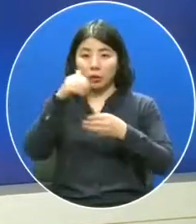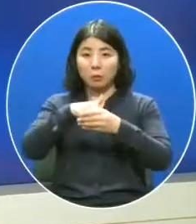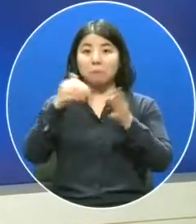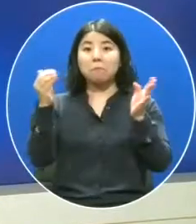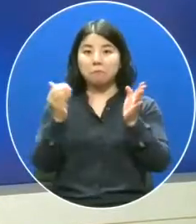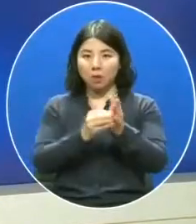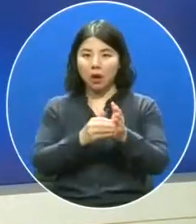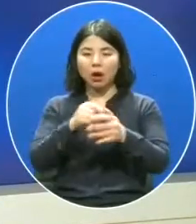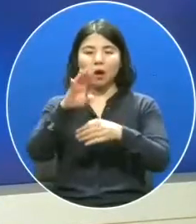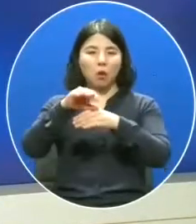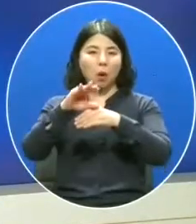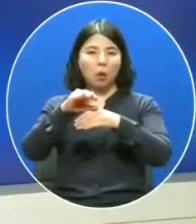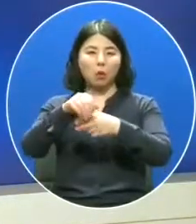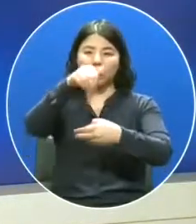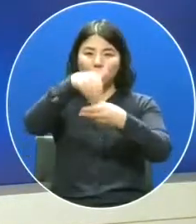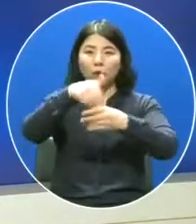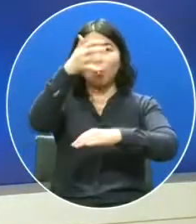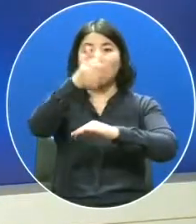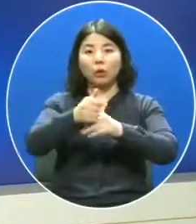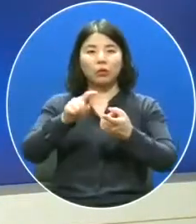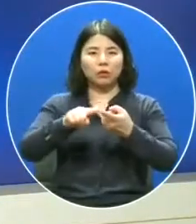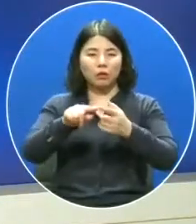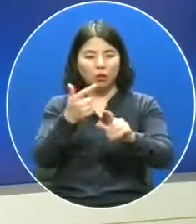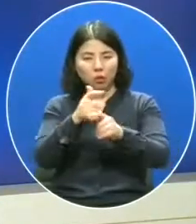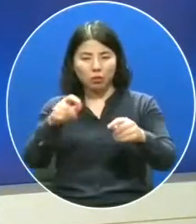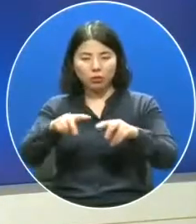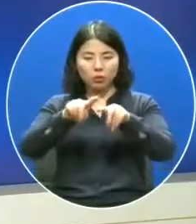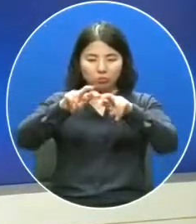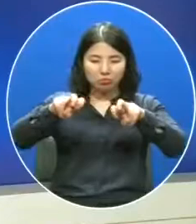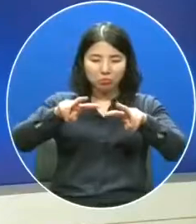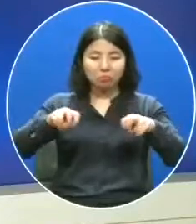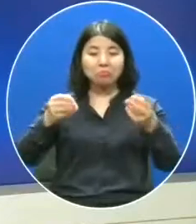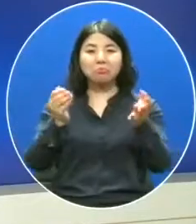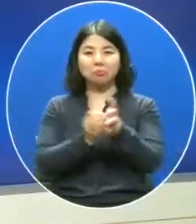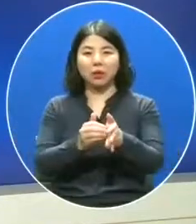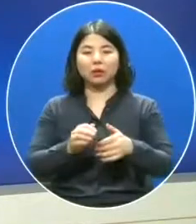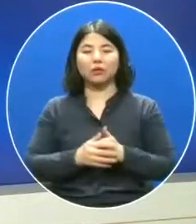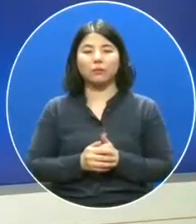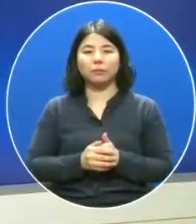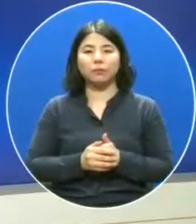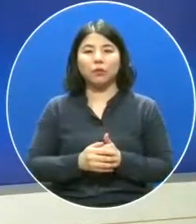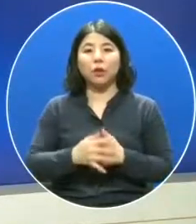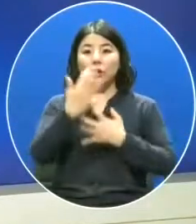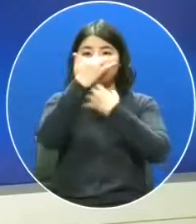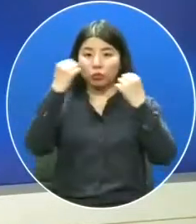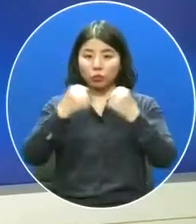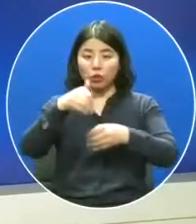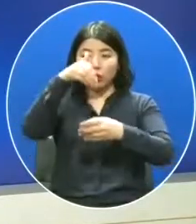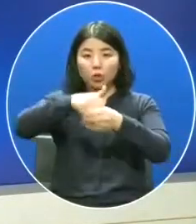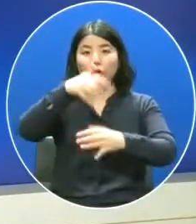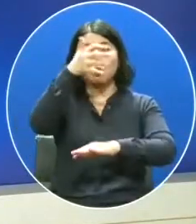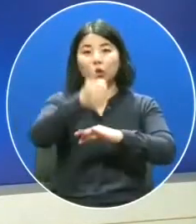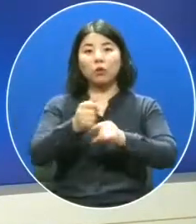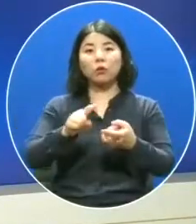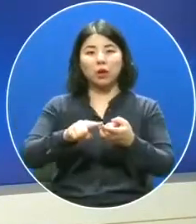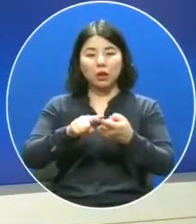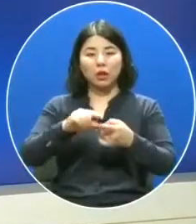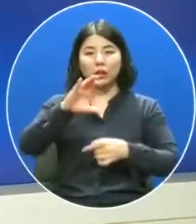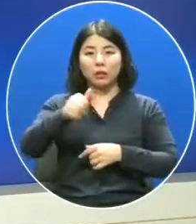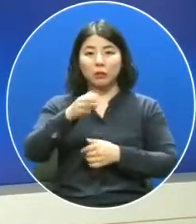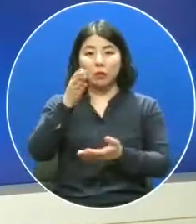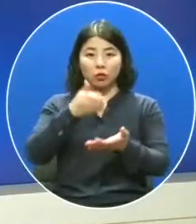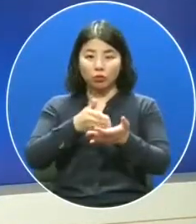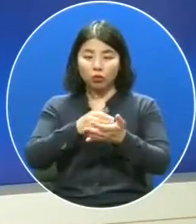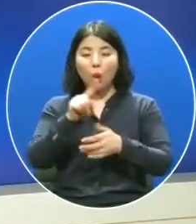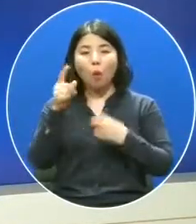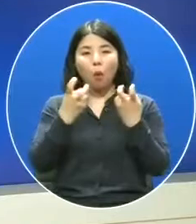끝나면 언론에서 선거 결과에 대한 다양한 분석이 이루어지곤 합니다. 충북의 선거 결과에 대해 CJB